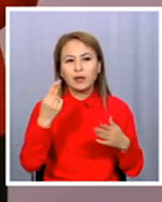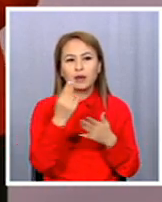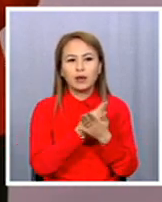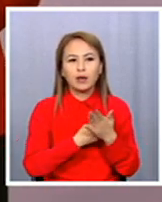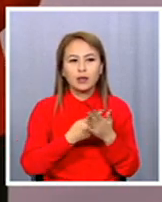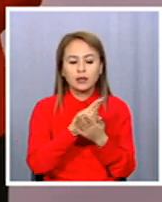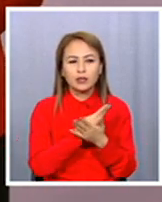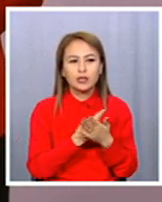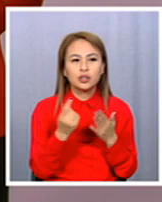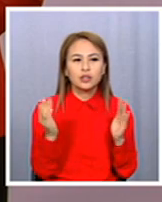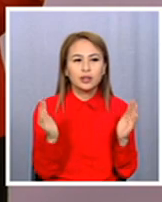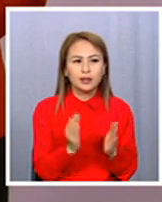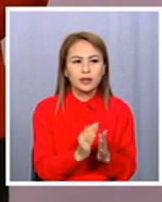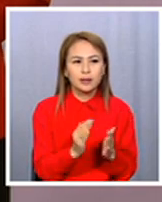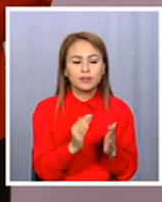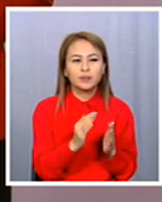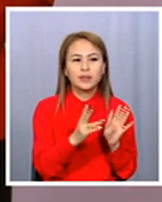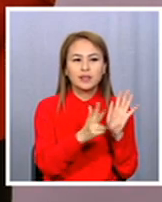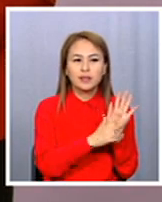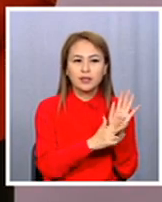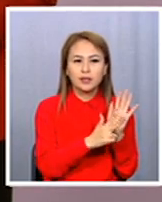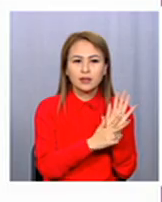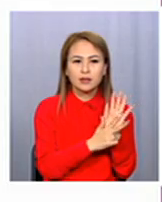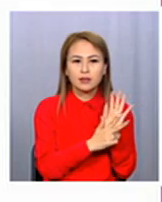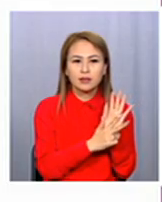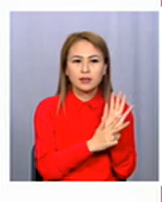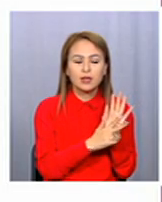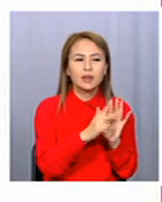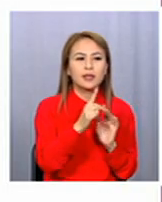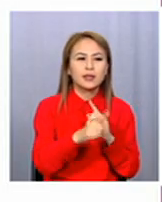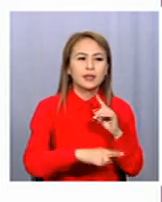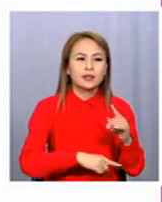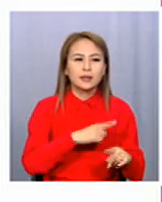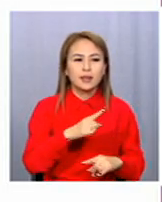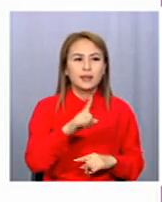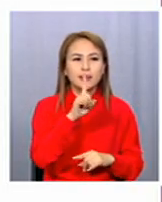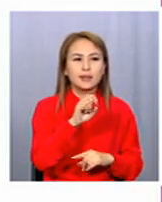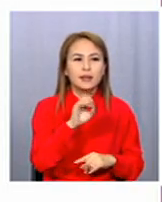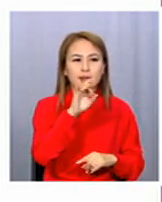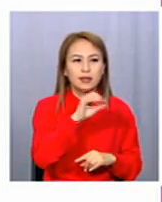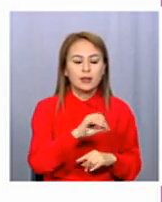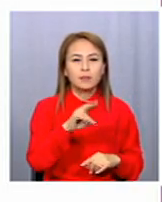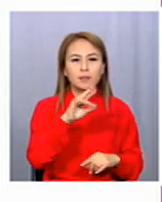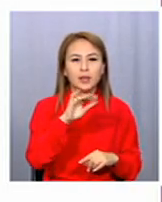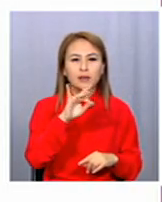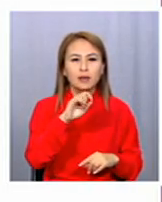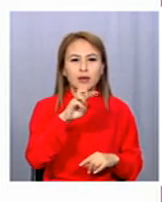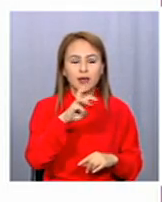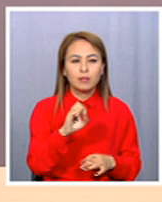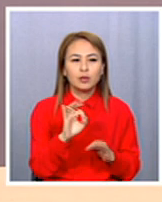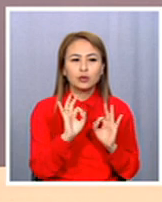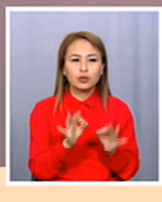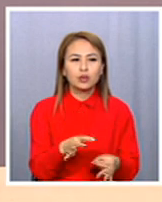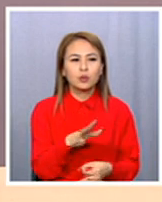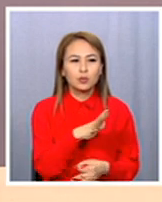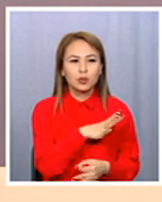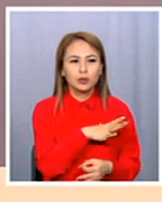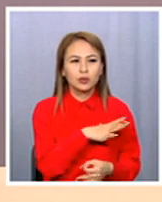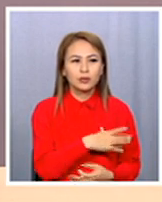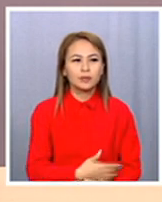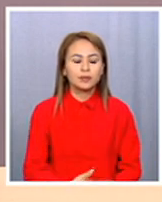Түрлі түсті қарындаштың саны 8 болу қажет. Енді зеренің пиктограммасы дұрыс болды.